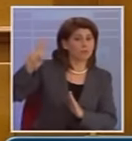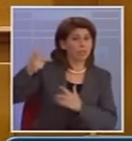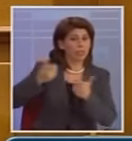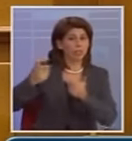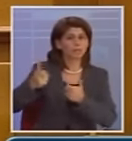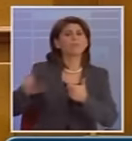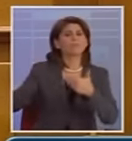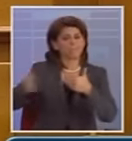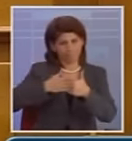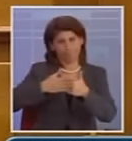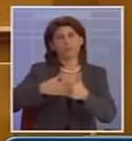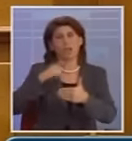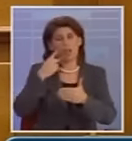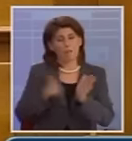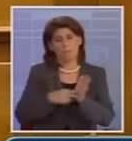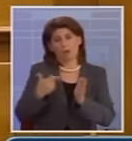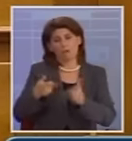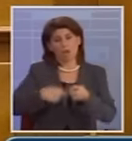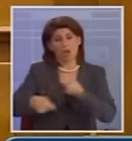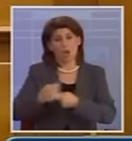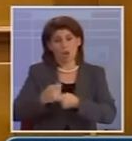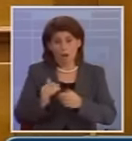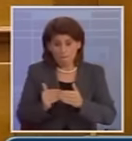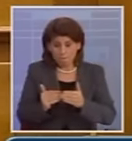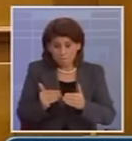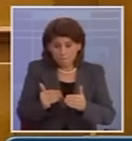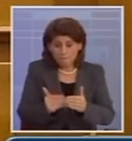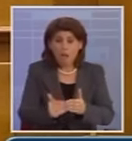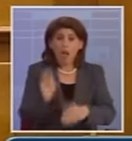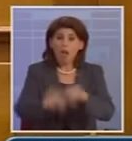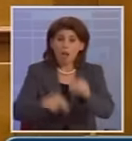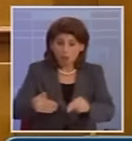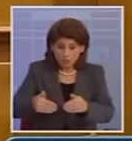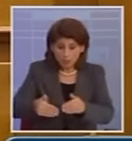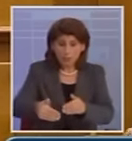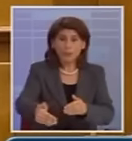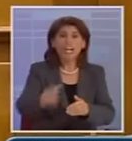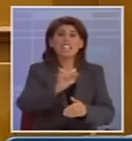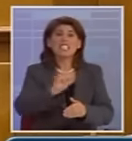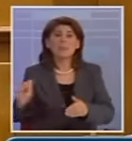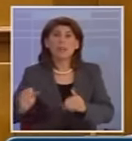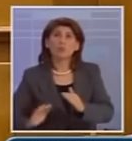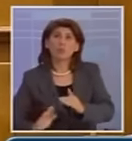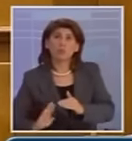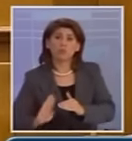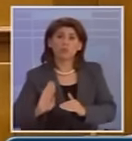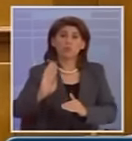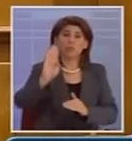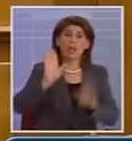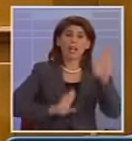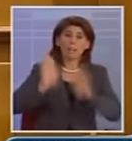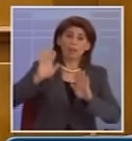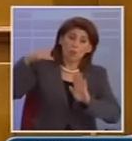για την Ελλάδα οι αγορές. Όσο πλησίαζε το φάσμα των εκλογών, τα spreads σκαρφάλωναν, το